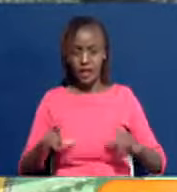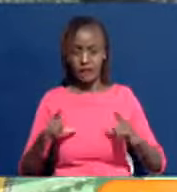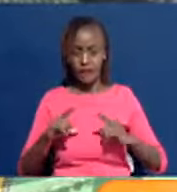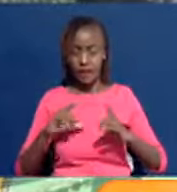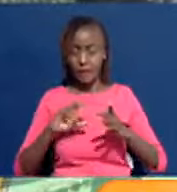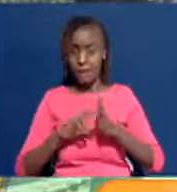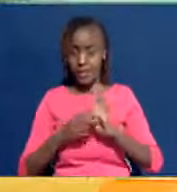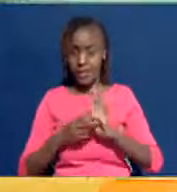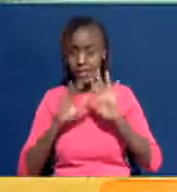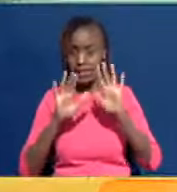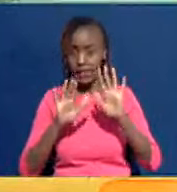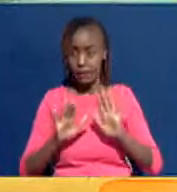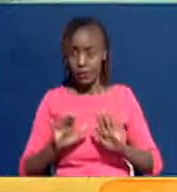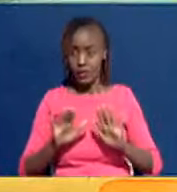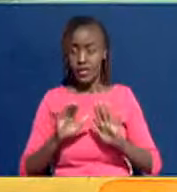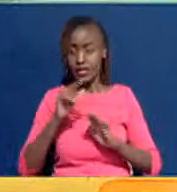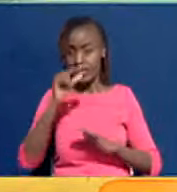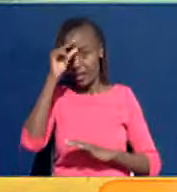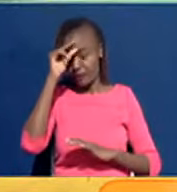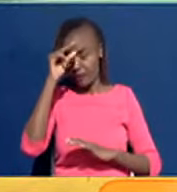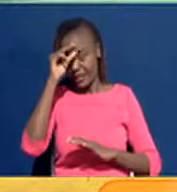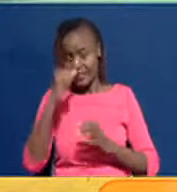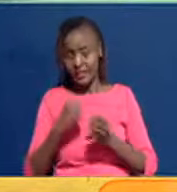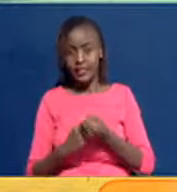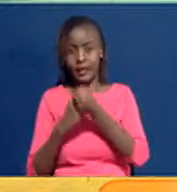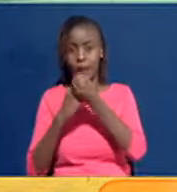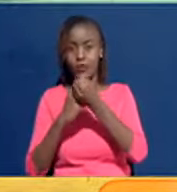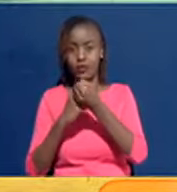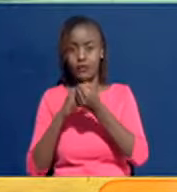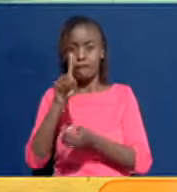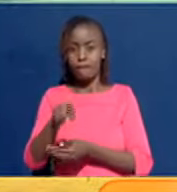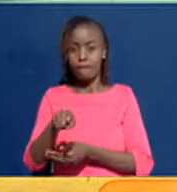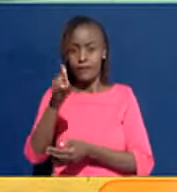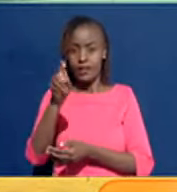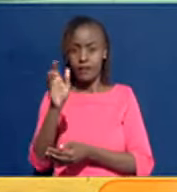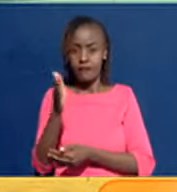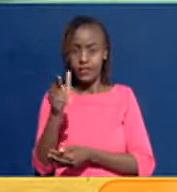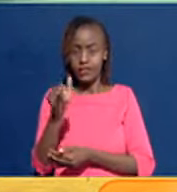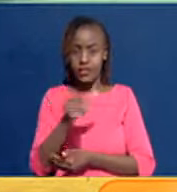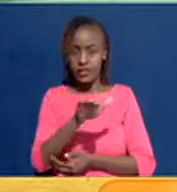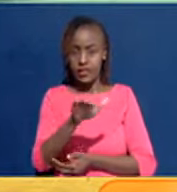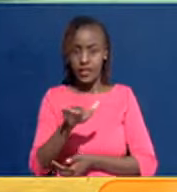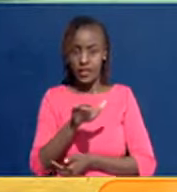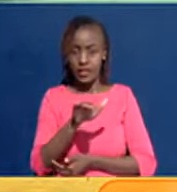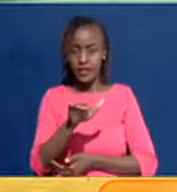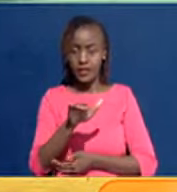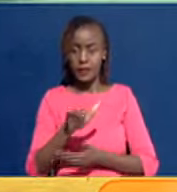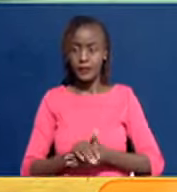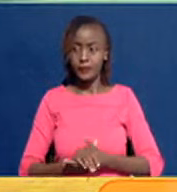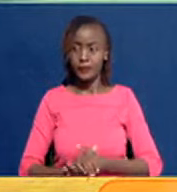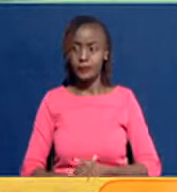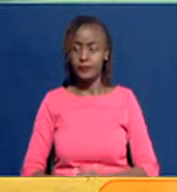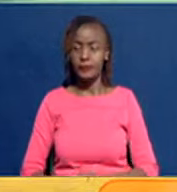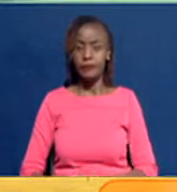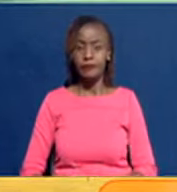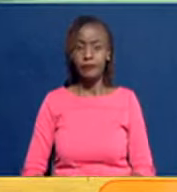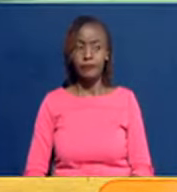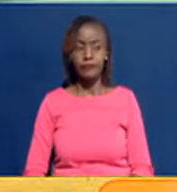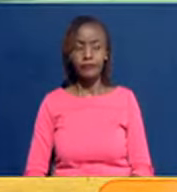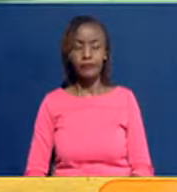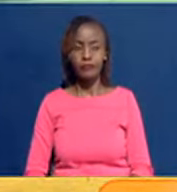kuendelea kuwekeza katika uvuvi katika eneo hili. Collins Shiti Abaye,